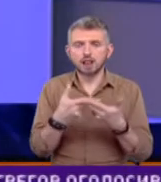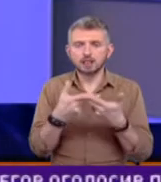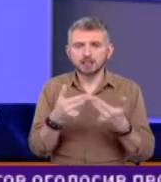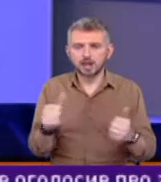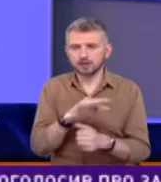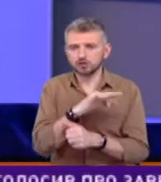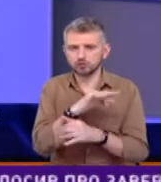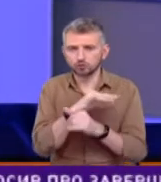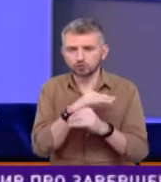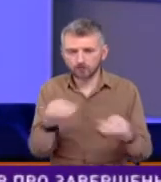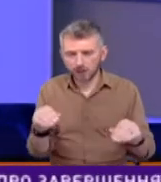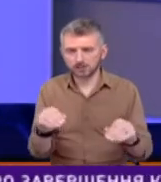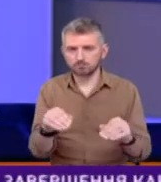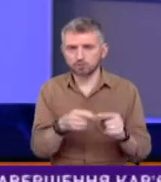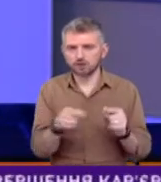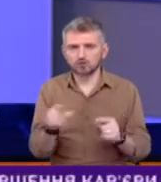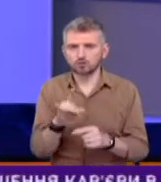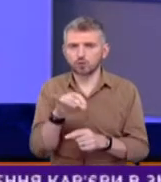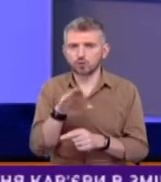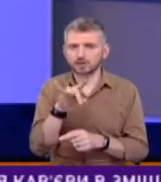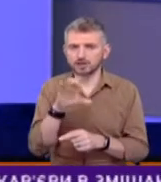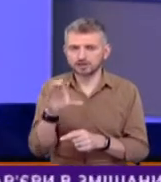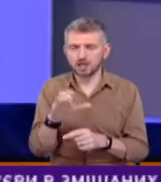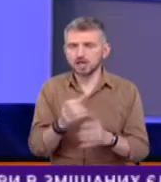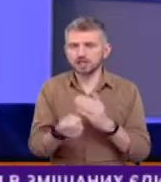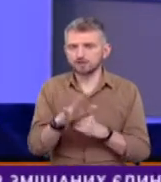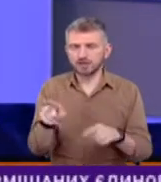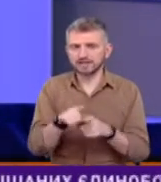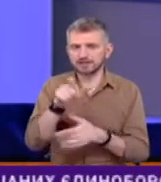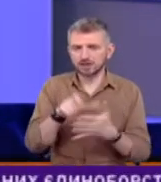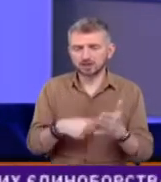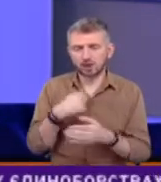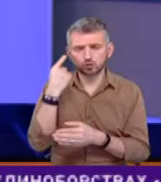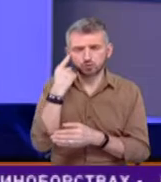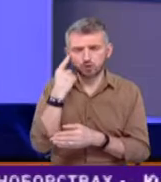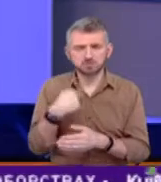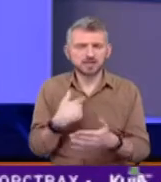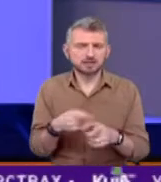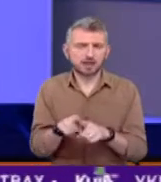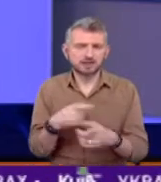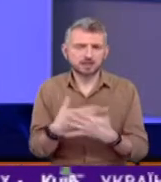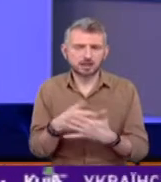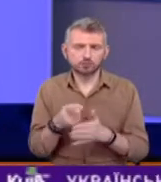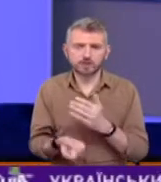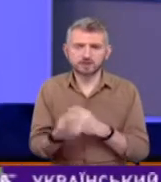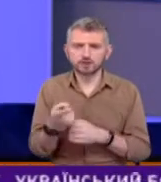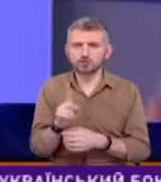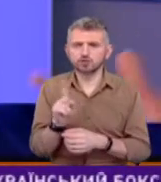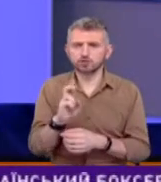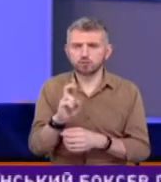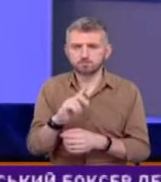легітимізувати сам процес, для того, щоб в Ройтерсі більше не з'являлися такі статті, хоча я думаю, що мені так здається, вона з'явилася для того,